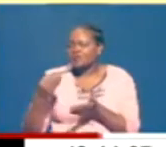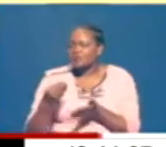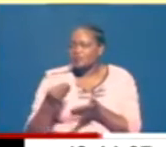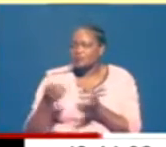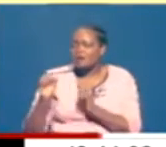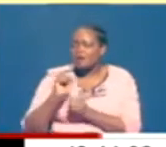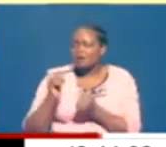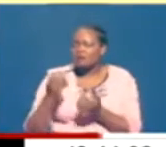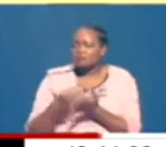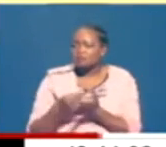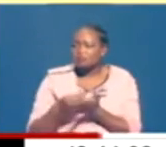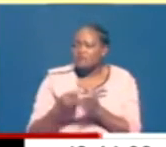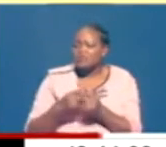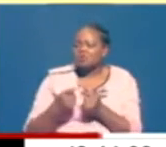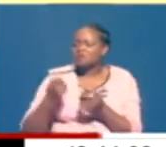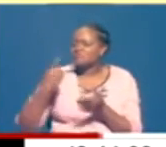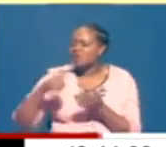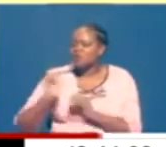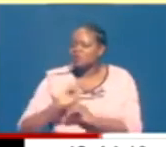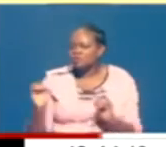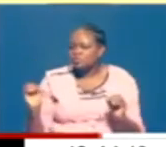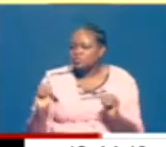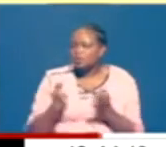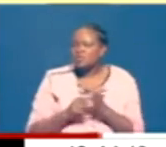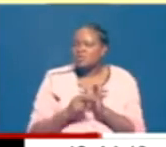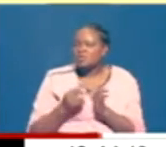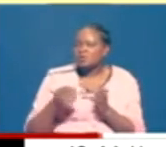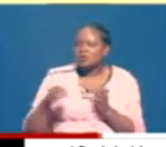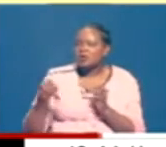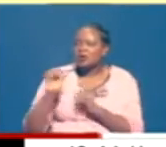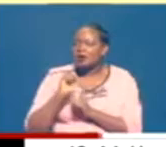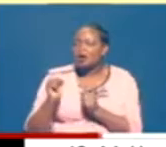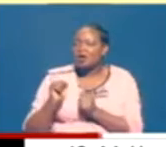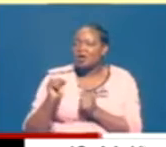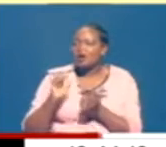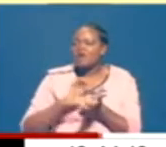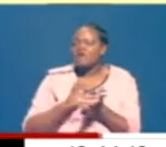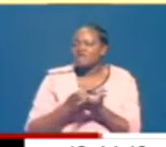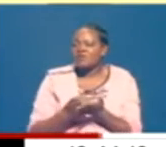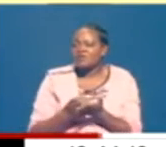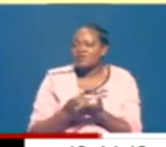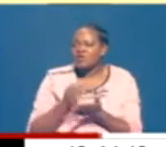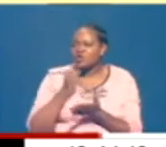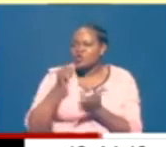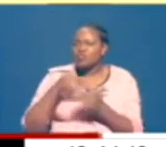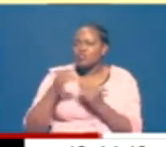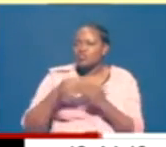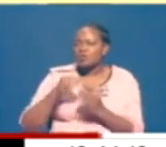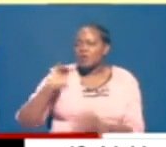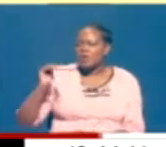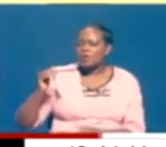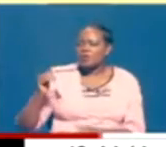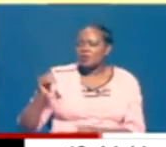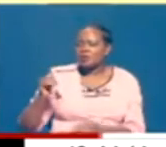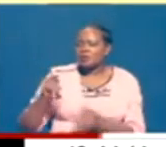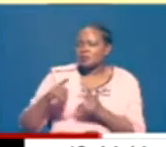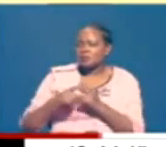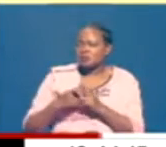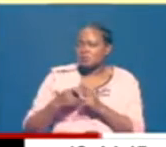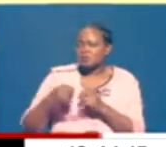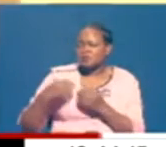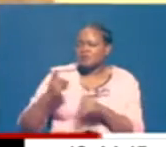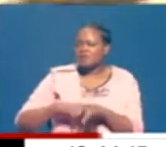na hawakupitisha. Na hiyo maneno ya car grant sio kaunti zote zilianza kupewa wakati wa